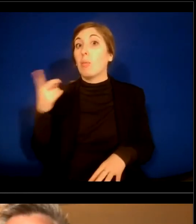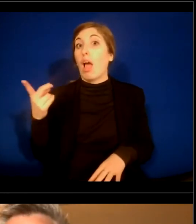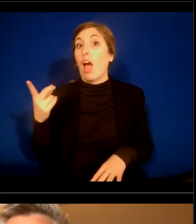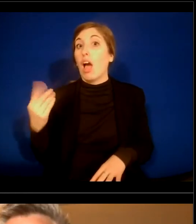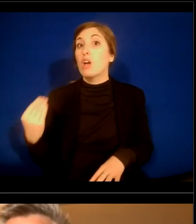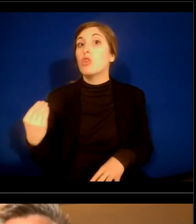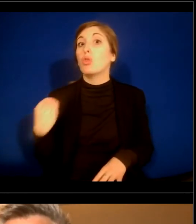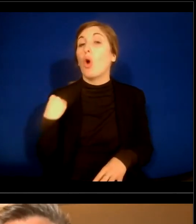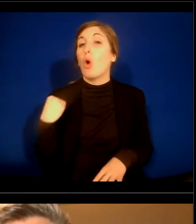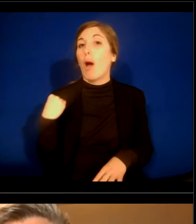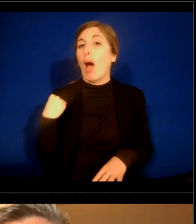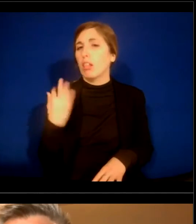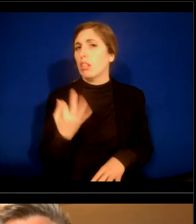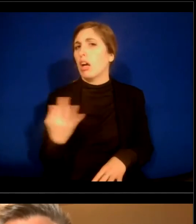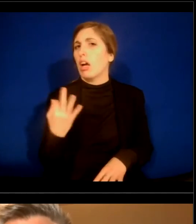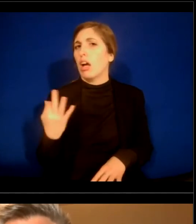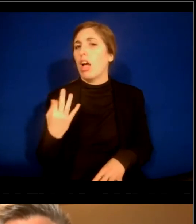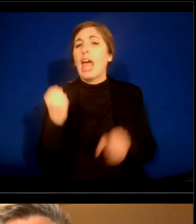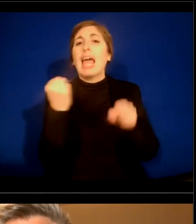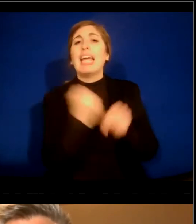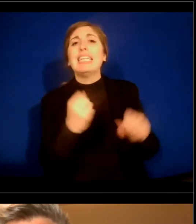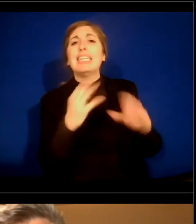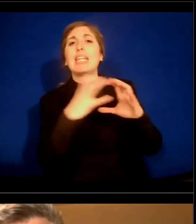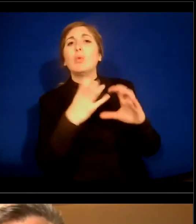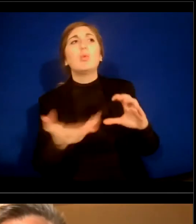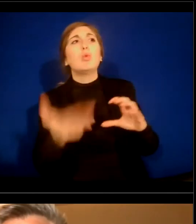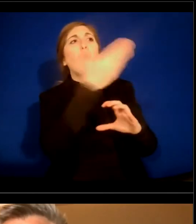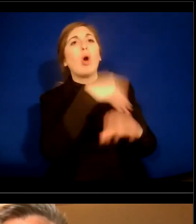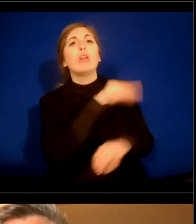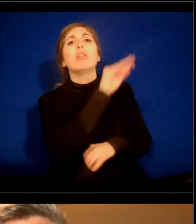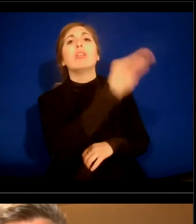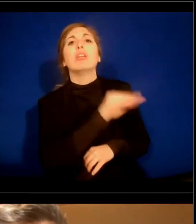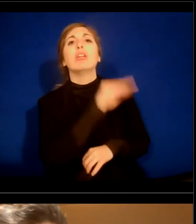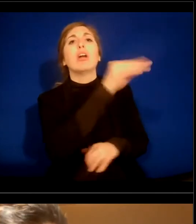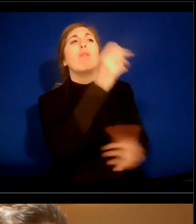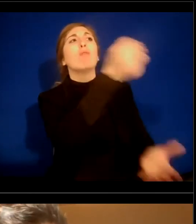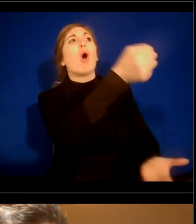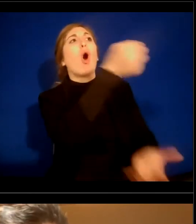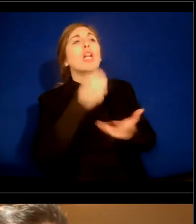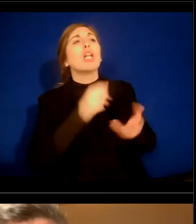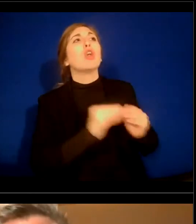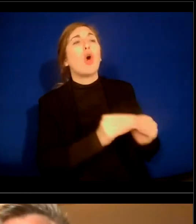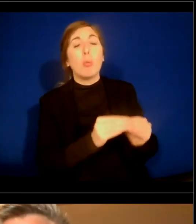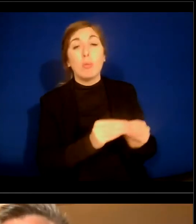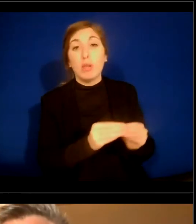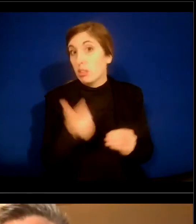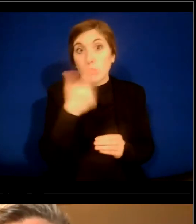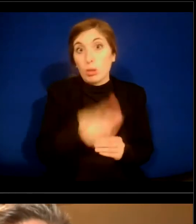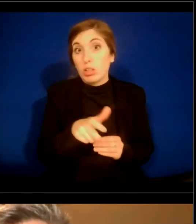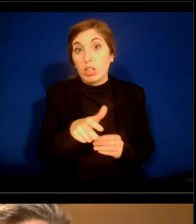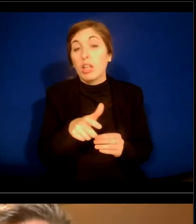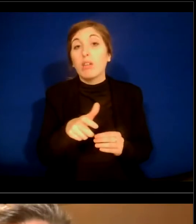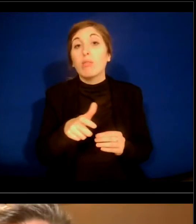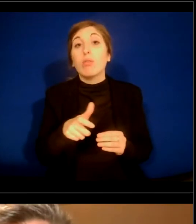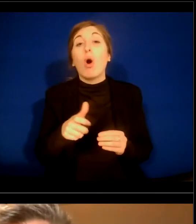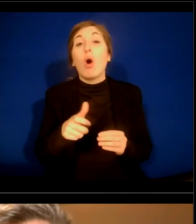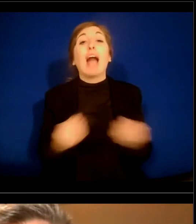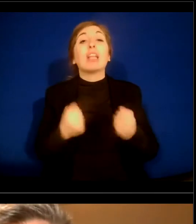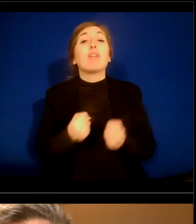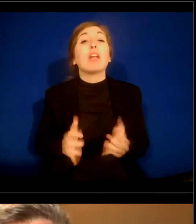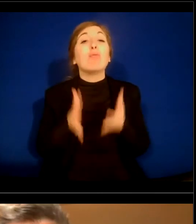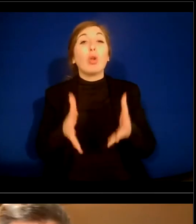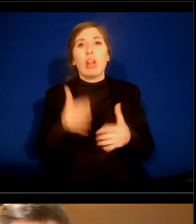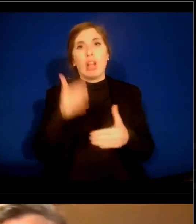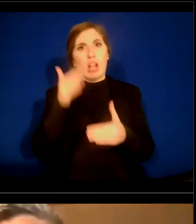come chiedere alle istituzioni anche dei fondi, no? Perché c'è un limite anche nelle attività volontaristiche, io